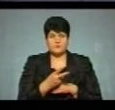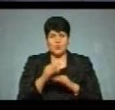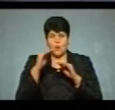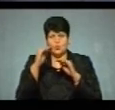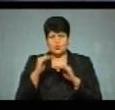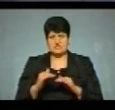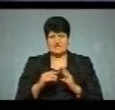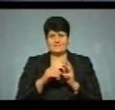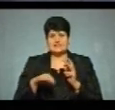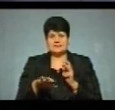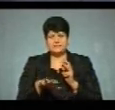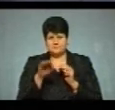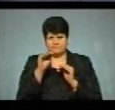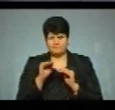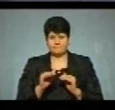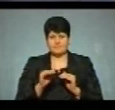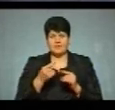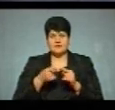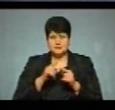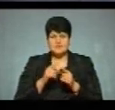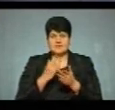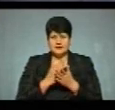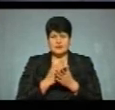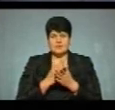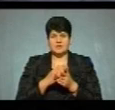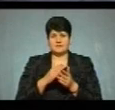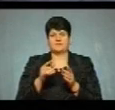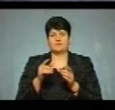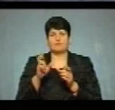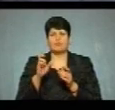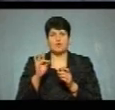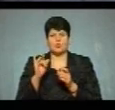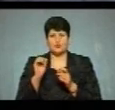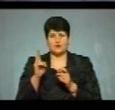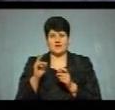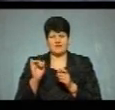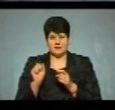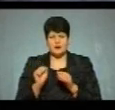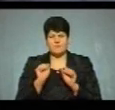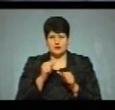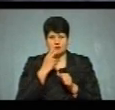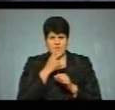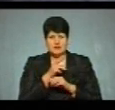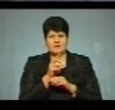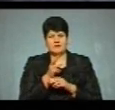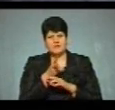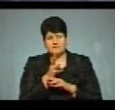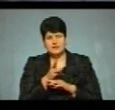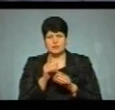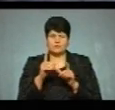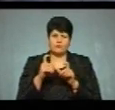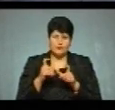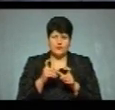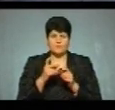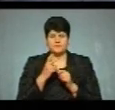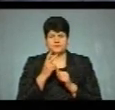ґрунт, а даний ґрунт – це є і тротуарна бруківка, і, як можна побачити по відео і по фотофіксації,